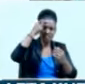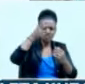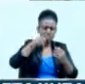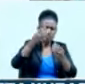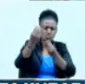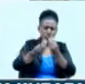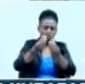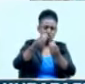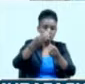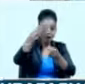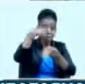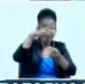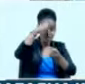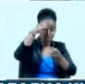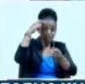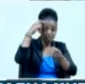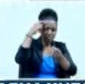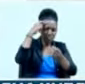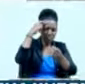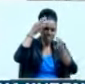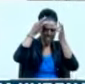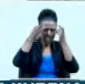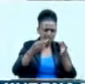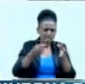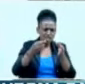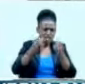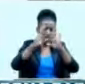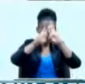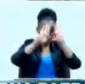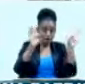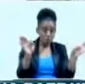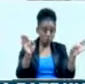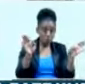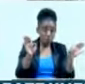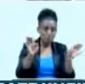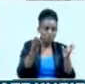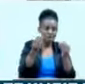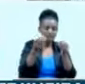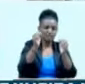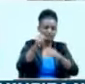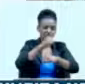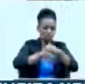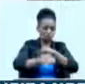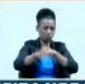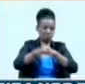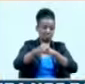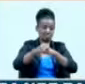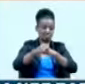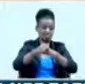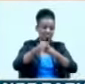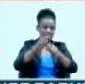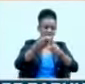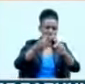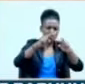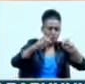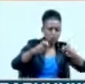isobanurire abaturage impamvu za bene ibyo byemezo. Iyo babisobanukiwe ingamba biziroroha kuzishyira mu bikorwa. Ibyavuye